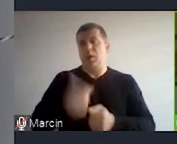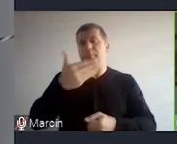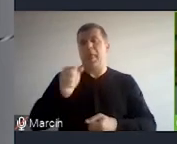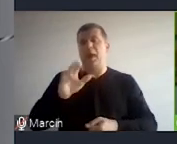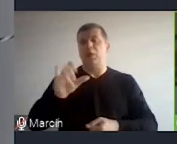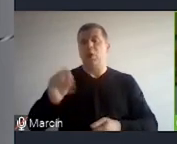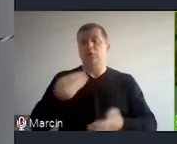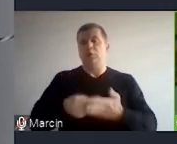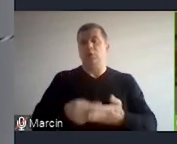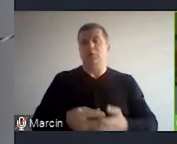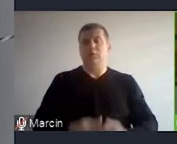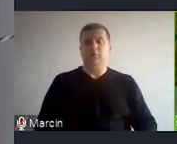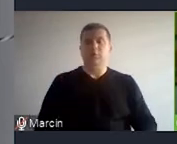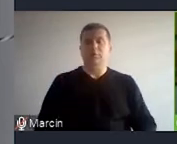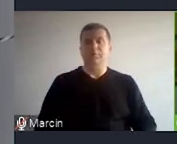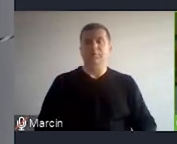koszty.